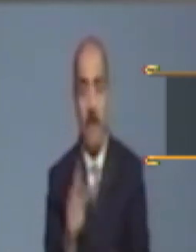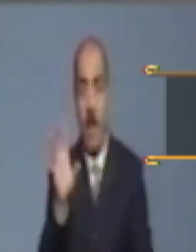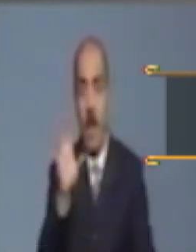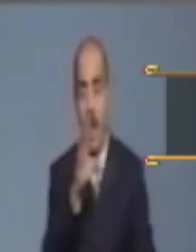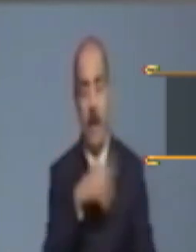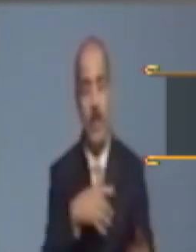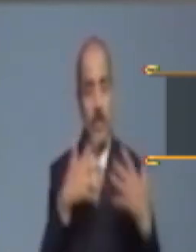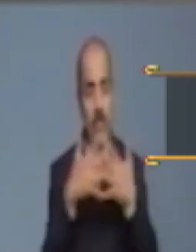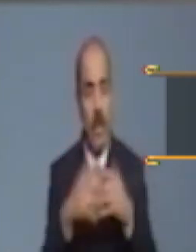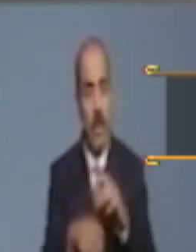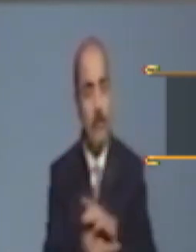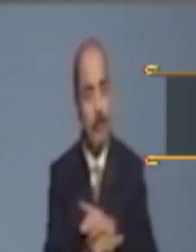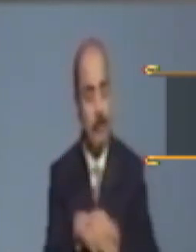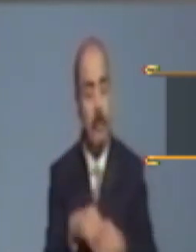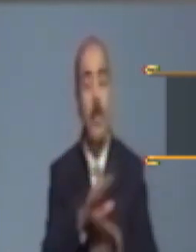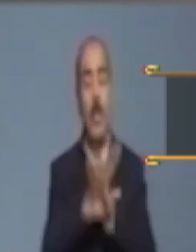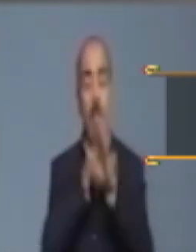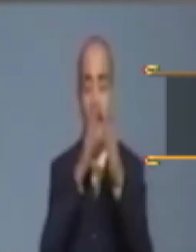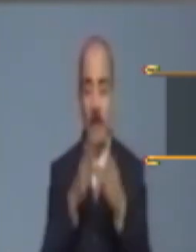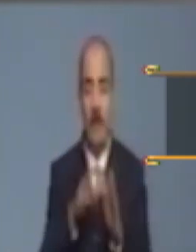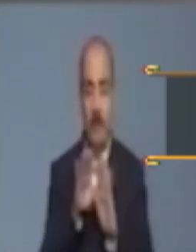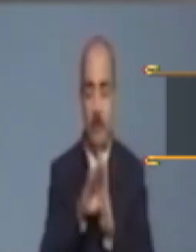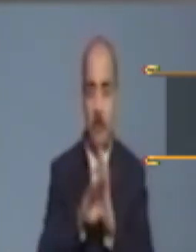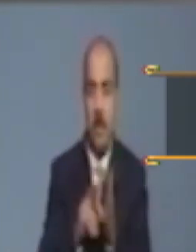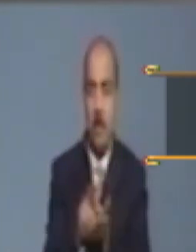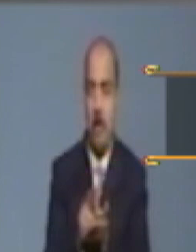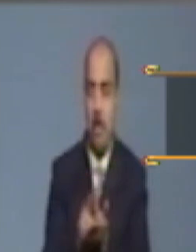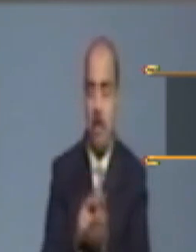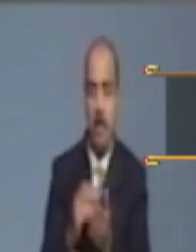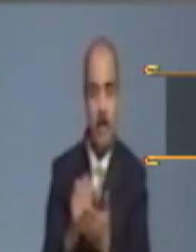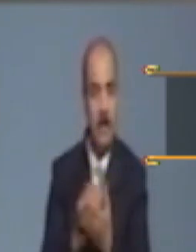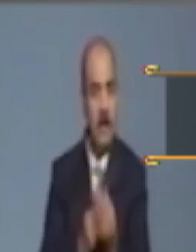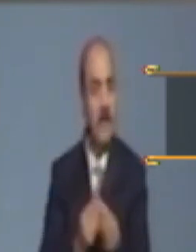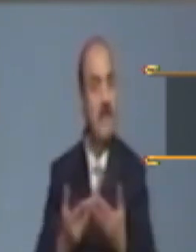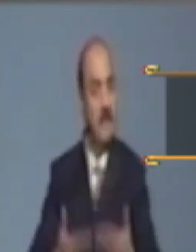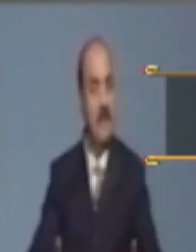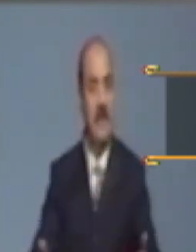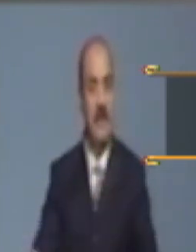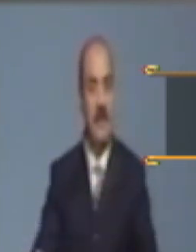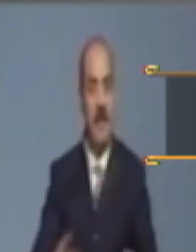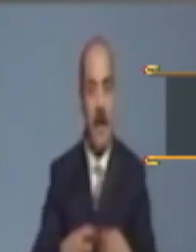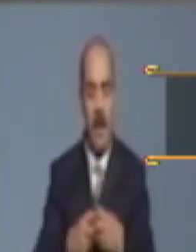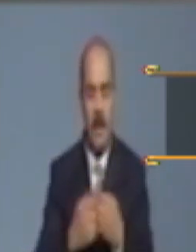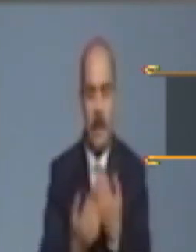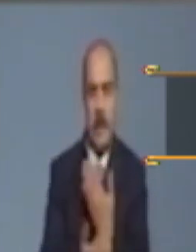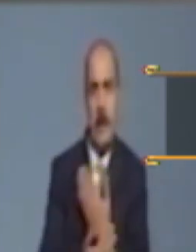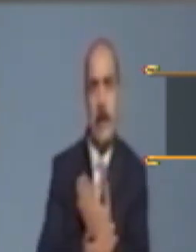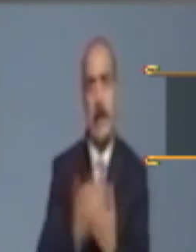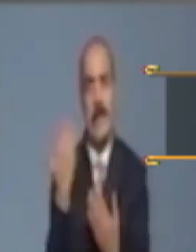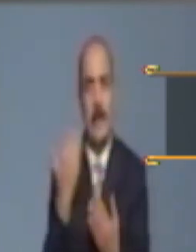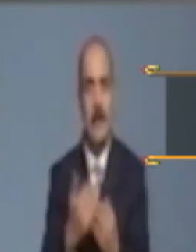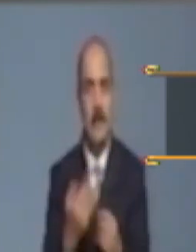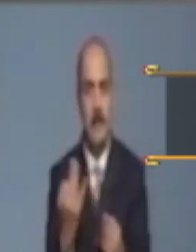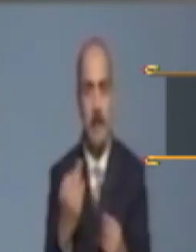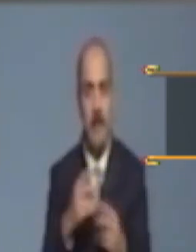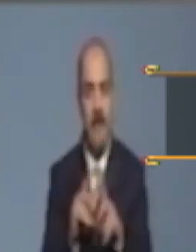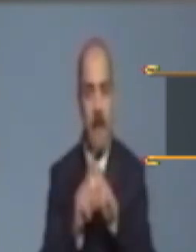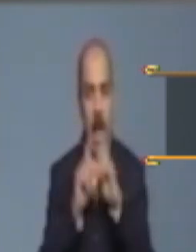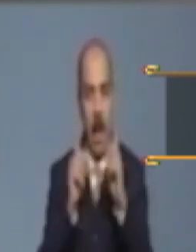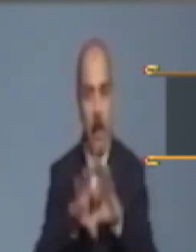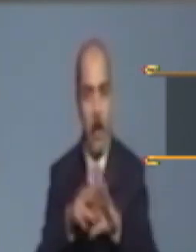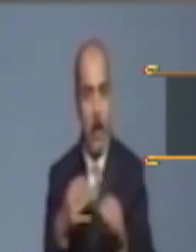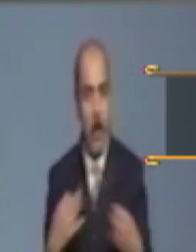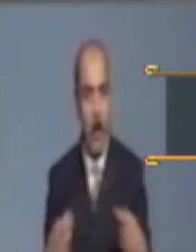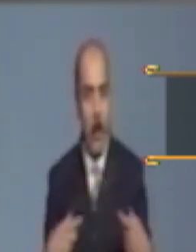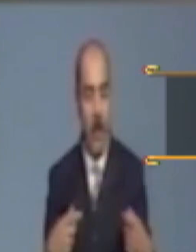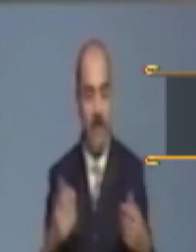والشركات المنتجة لنظم التسليح ومنظومات الدفاع لعرض أحدث ما وصل إليه العلم من تقنيات